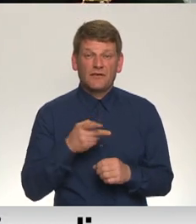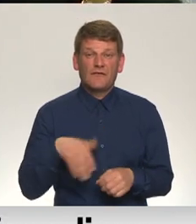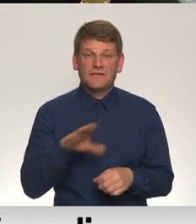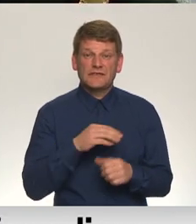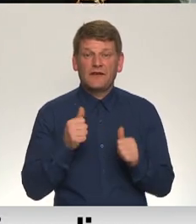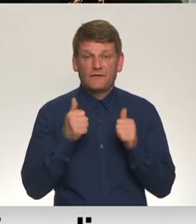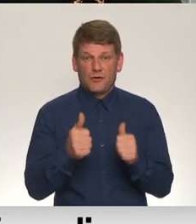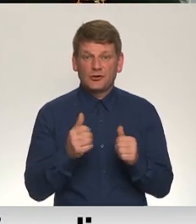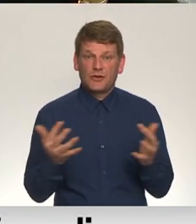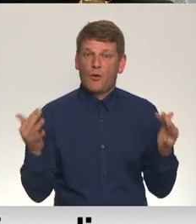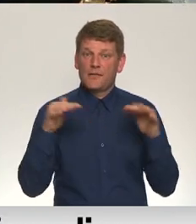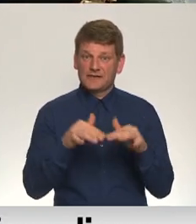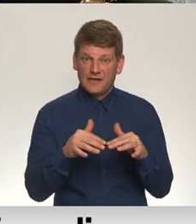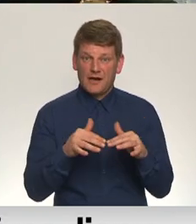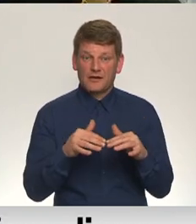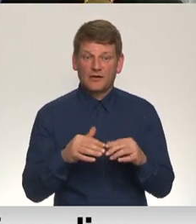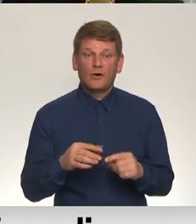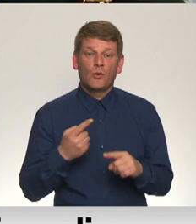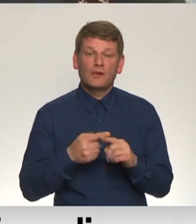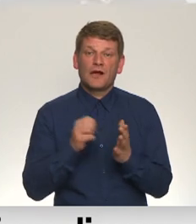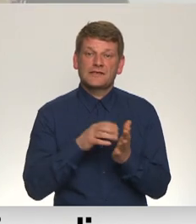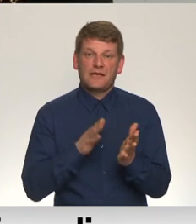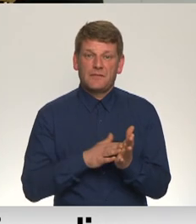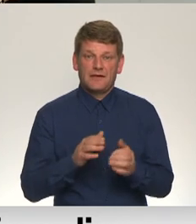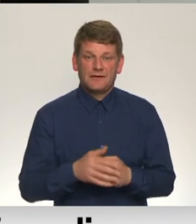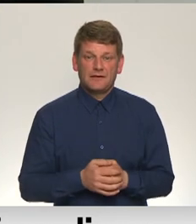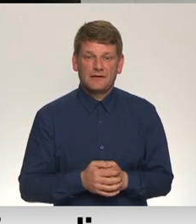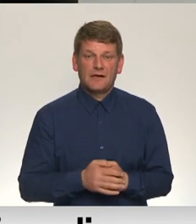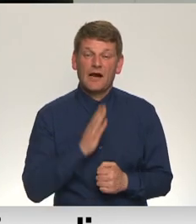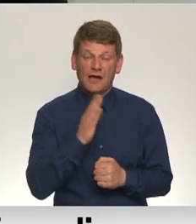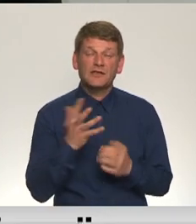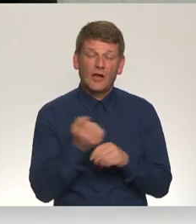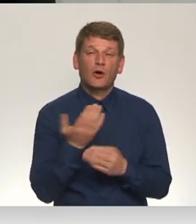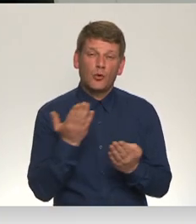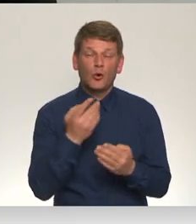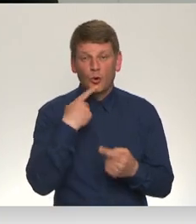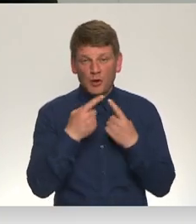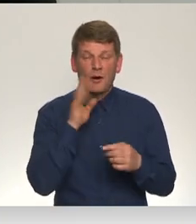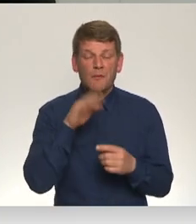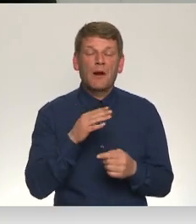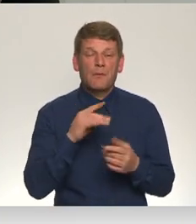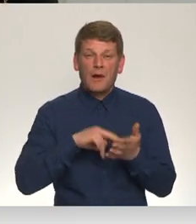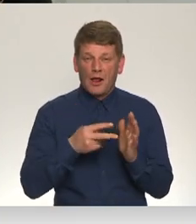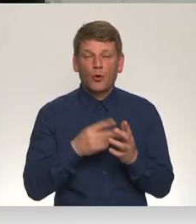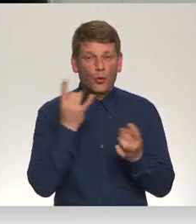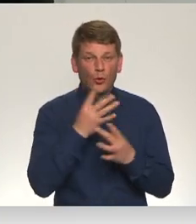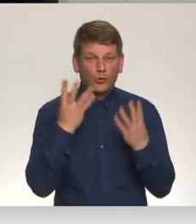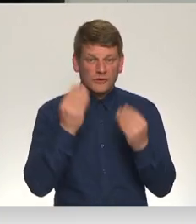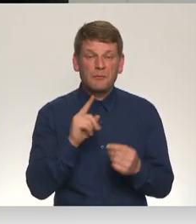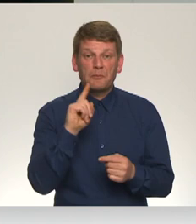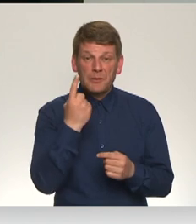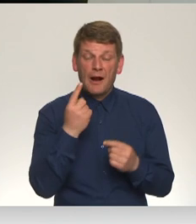Visiem kopā sanākt un atzīmēt. Katrs, ar kuru runāju par plānoto kultūras dienu uzreiz, pirmā lieta,